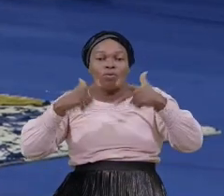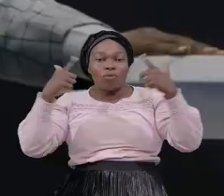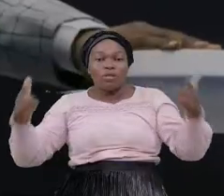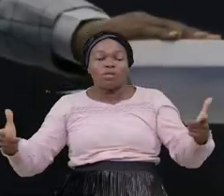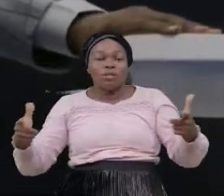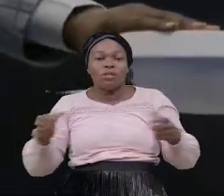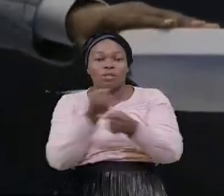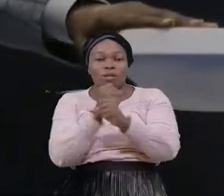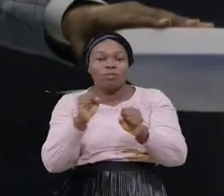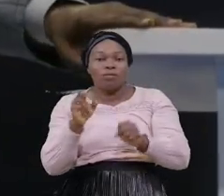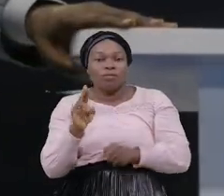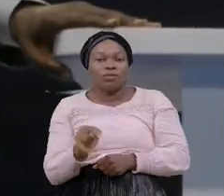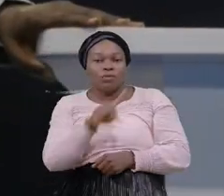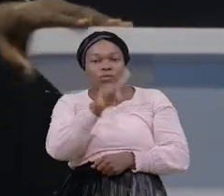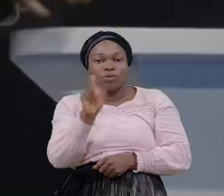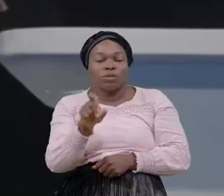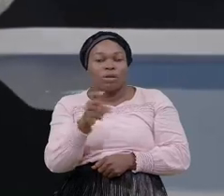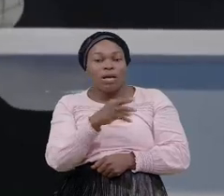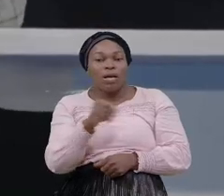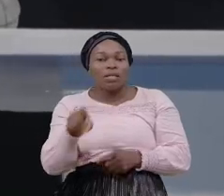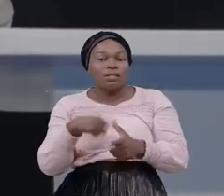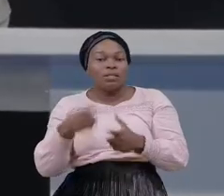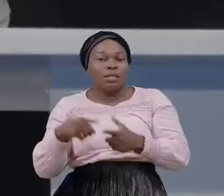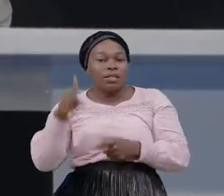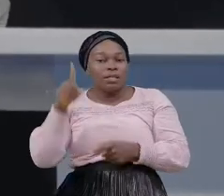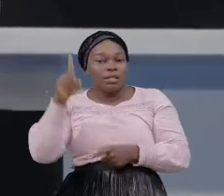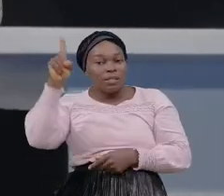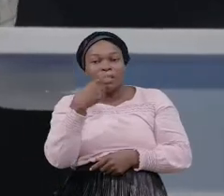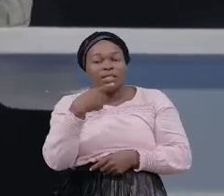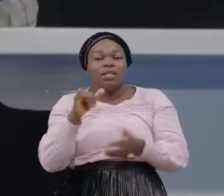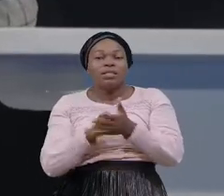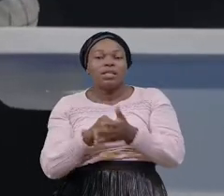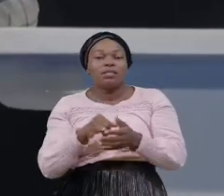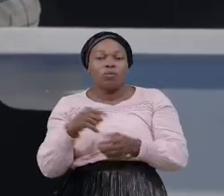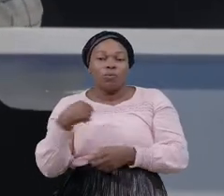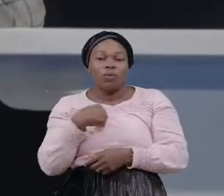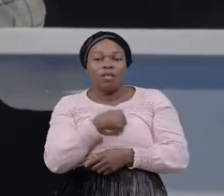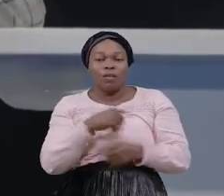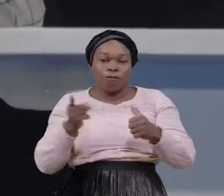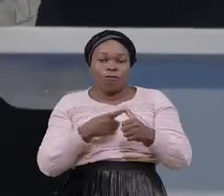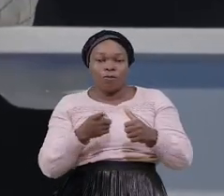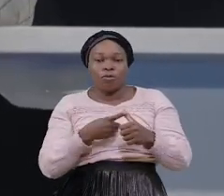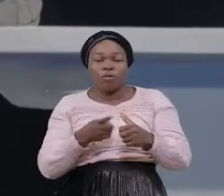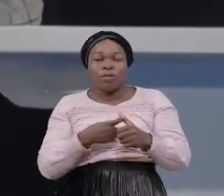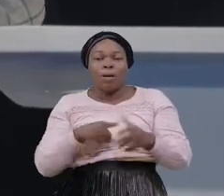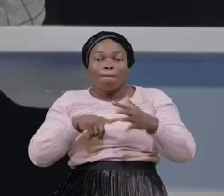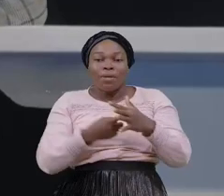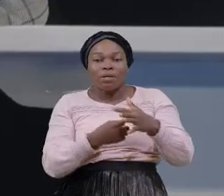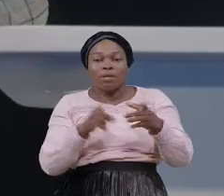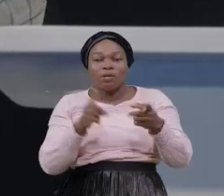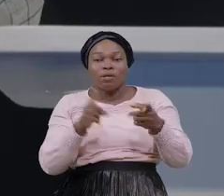grand salut? Que ce salut qui est annoncé d'abord par le Seigneur,